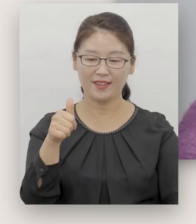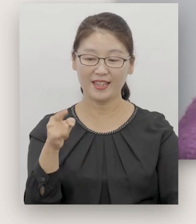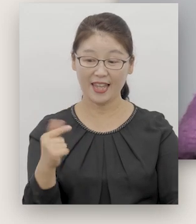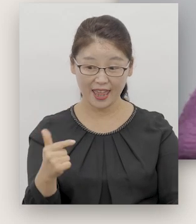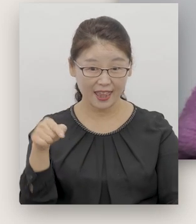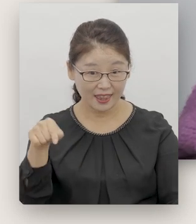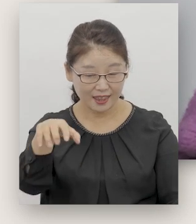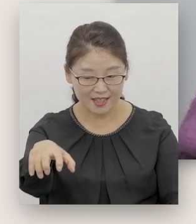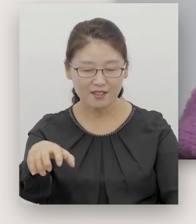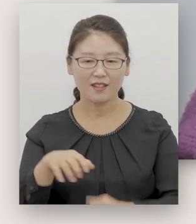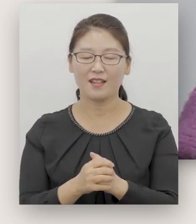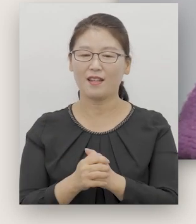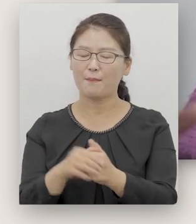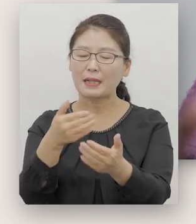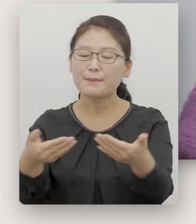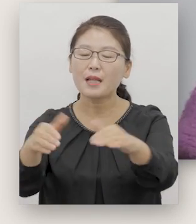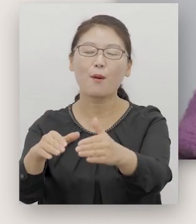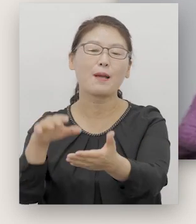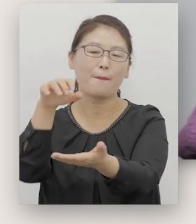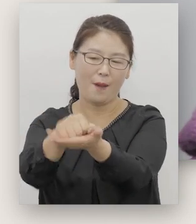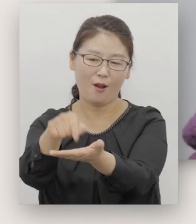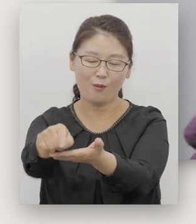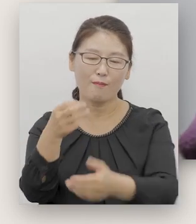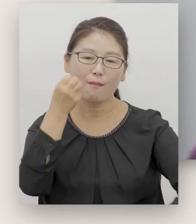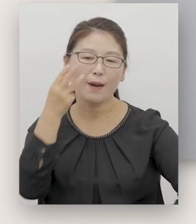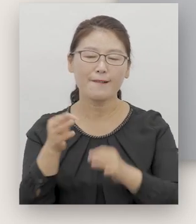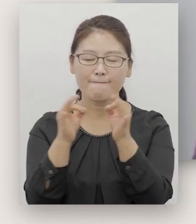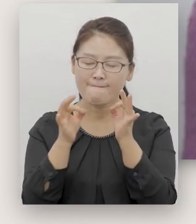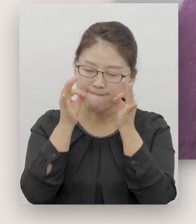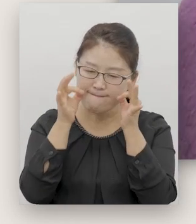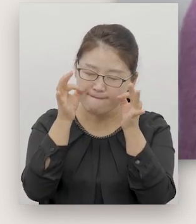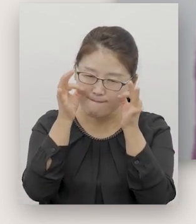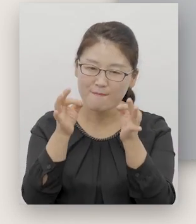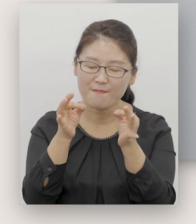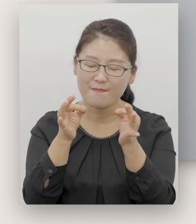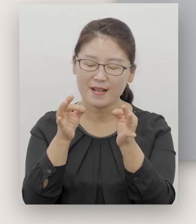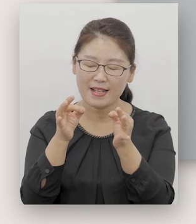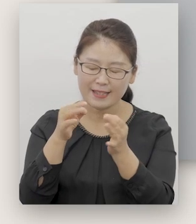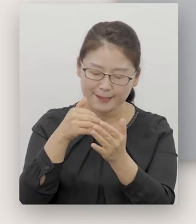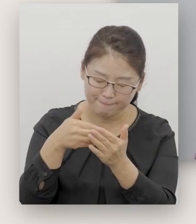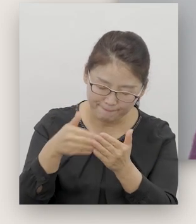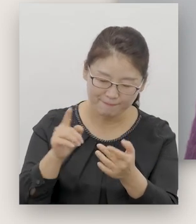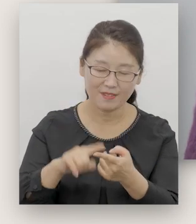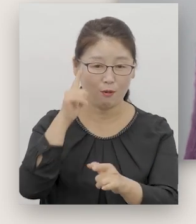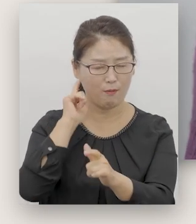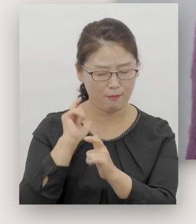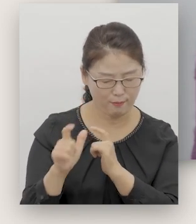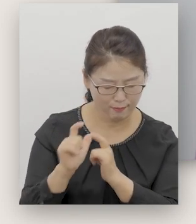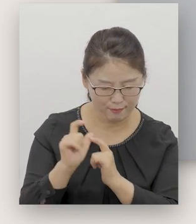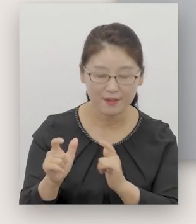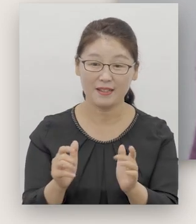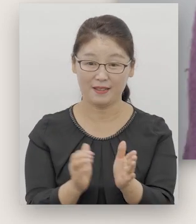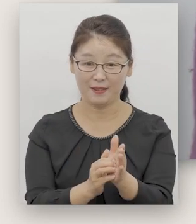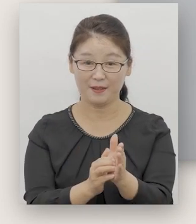거기서 고군분투를 하면서 새로운 예술 방식에 대한 고민을 하기 시작합니다. 이제 이 작업은 그 당시에 그렸던 이제